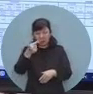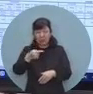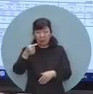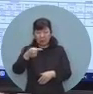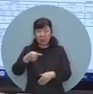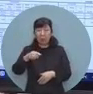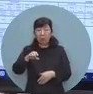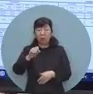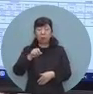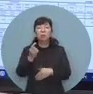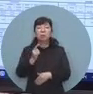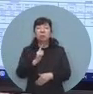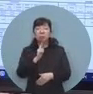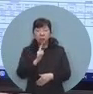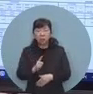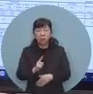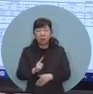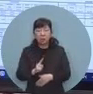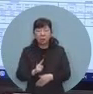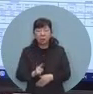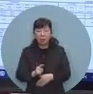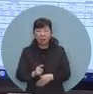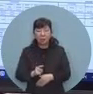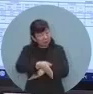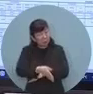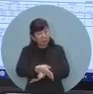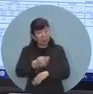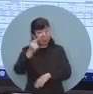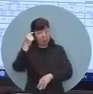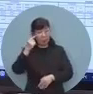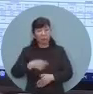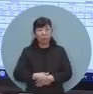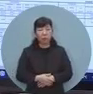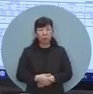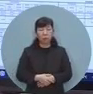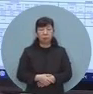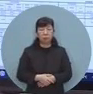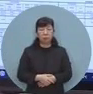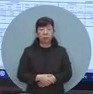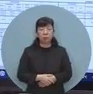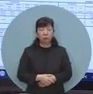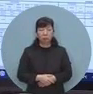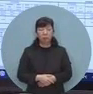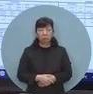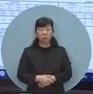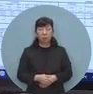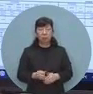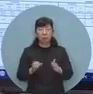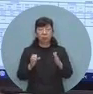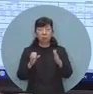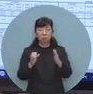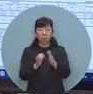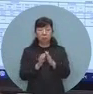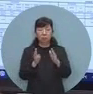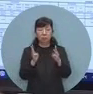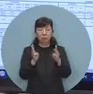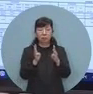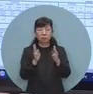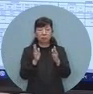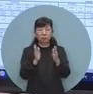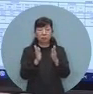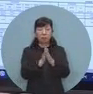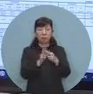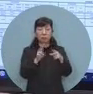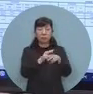非常に現実的に課題課題ではないでしょうかえま百事以外の現地はですね西東京側にですね